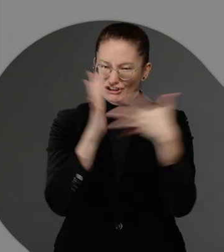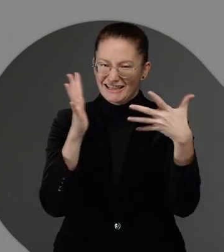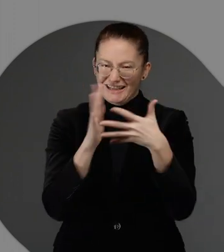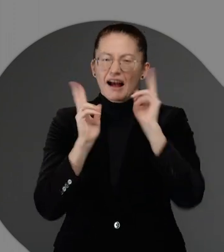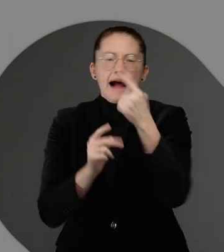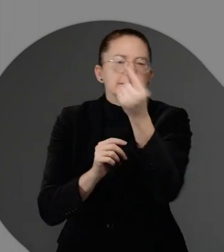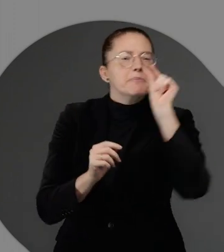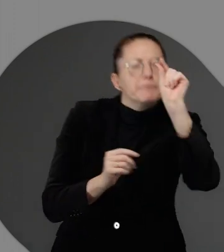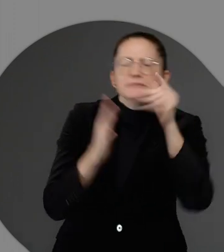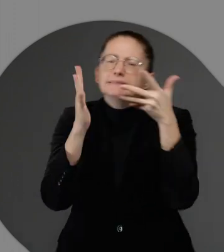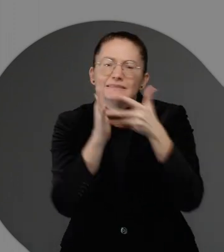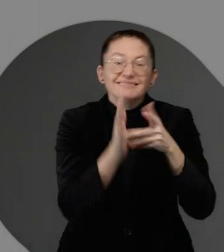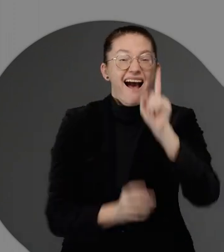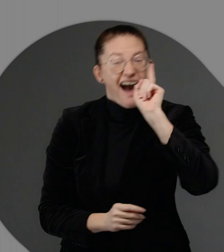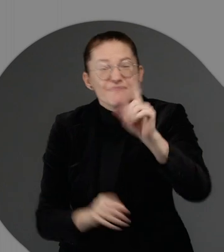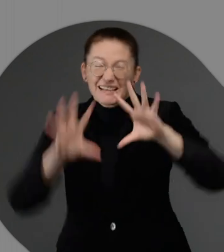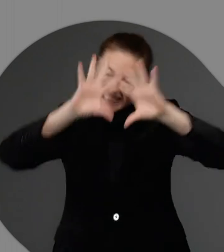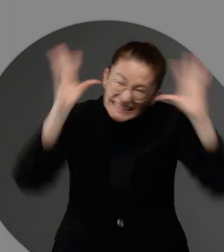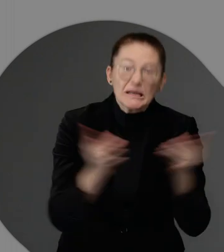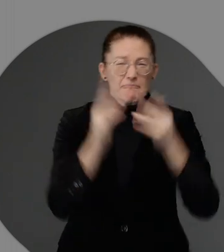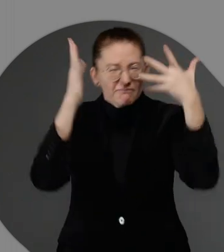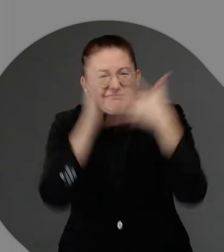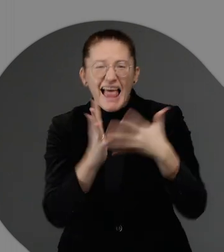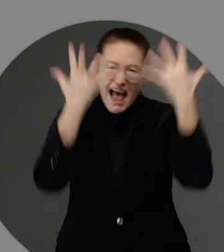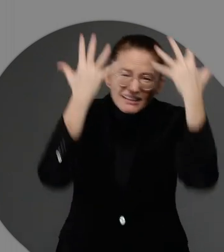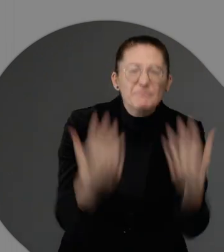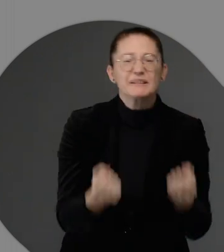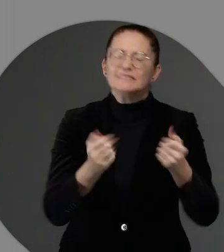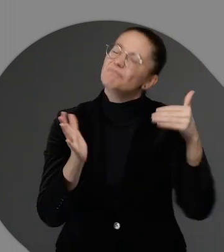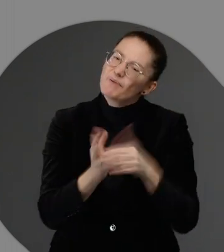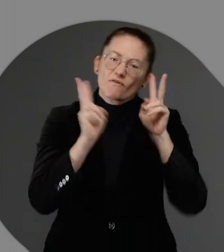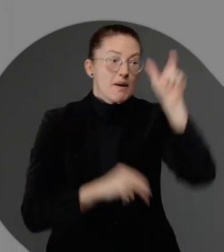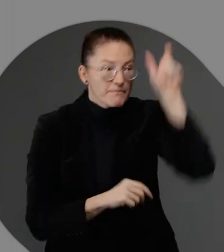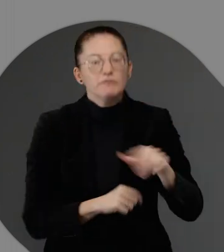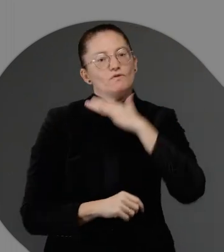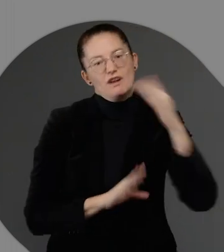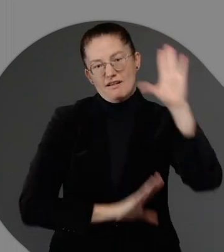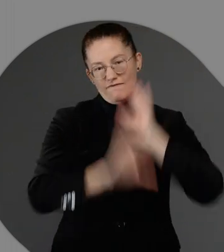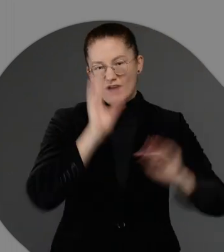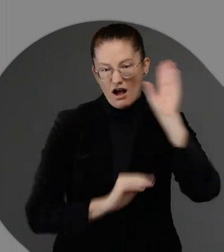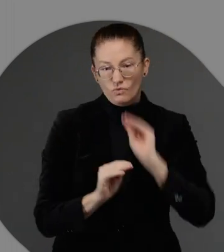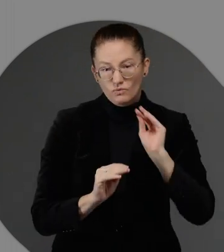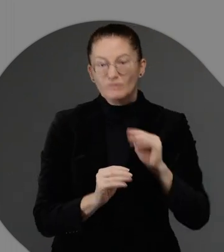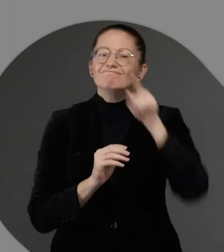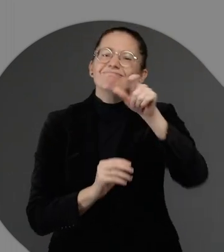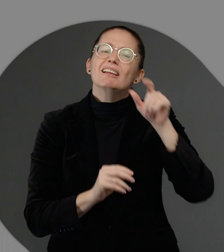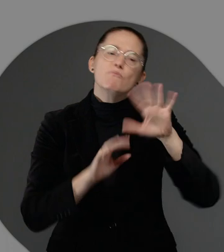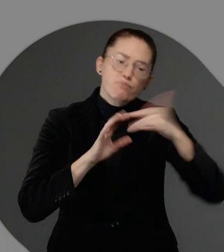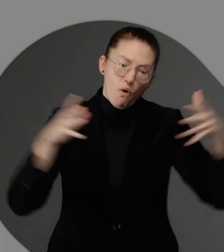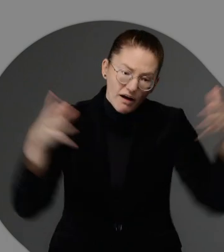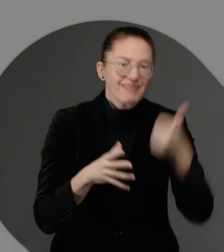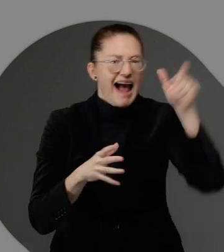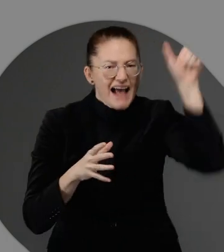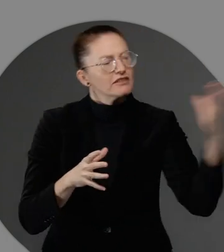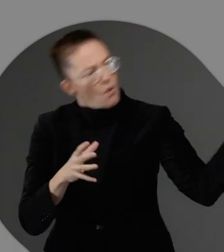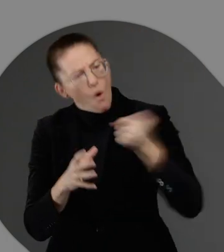relevanten Kriterien überprüfen. Die Interpretation der Ergebnisse erfordert wiederum sehr viel Erfahrung. Holen Sie sich für wichtige und komplexe Projekte,